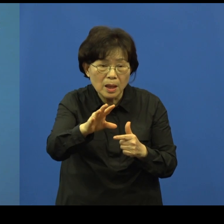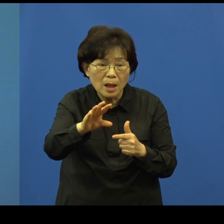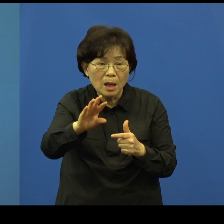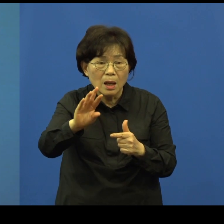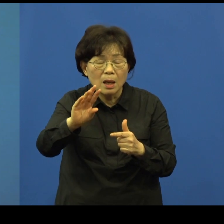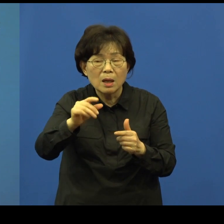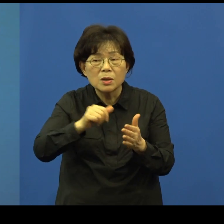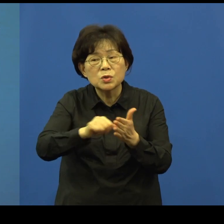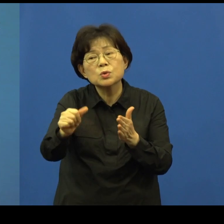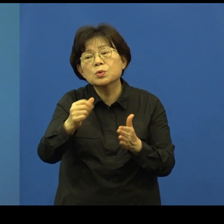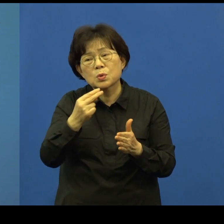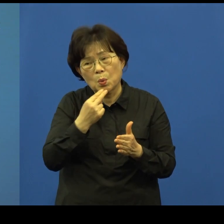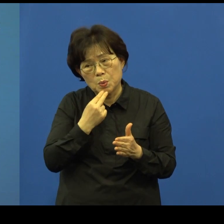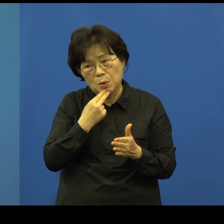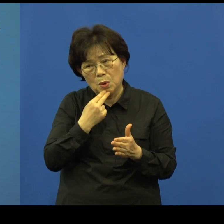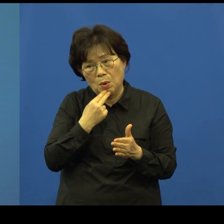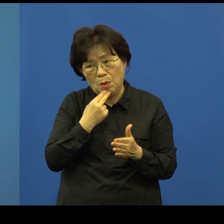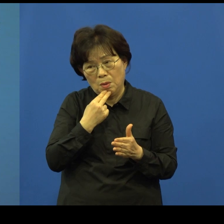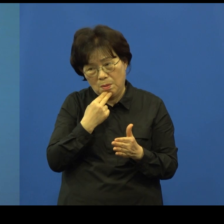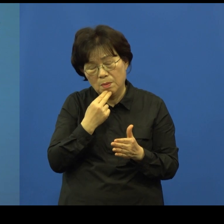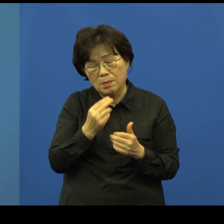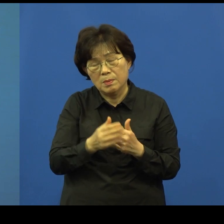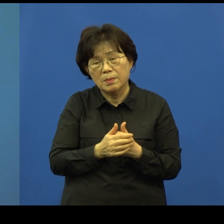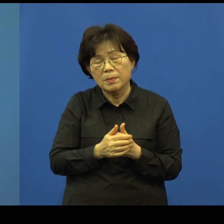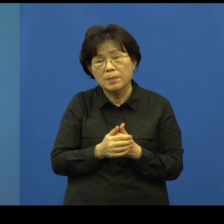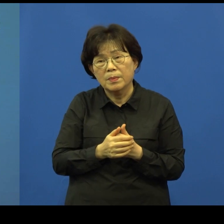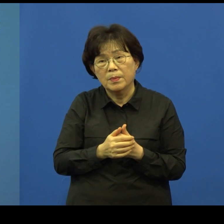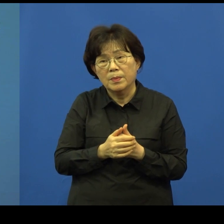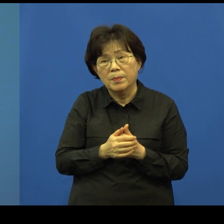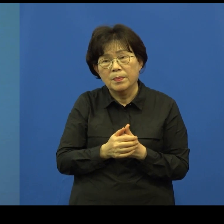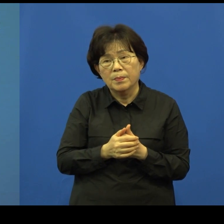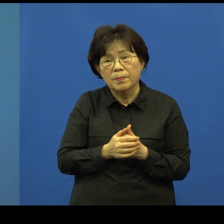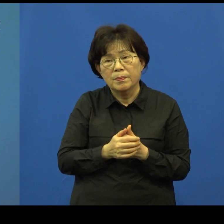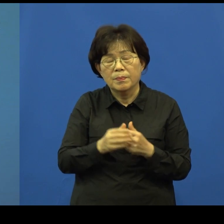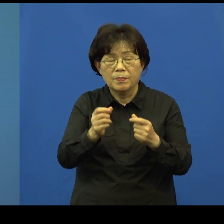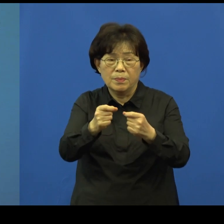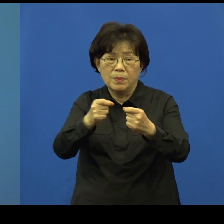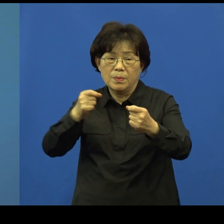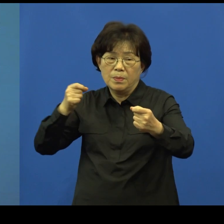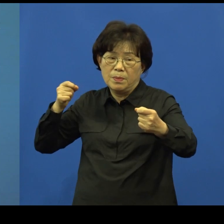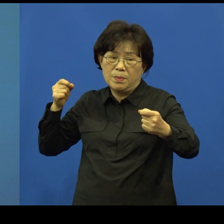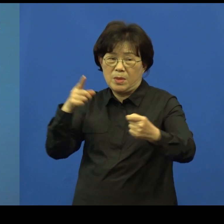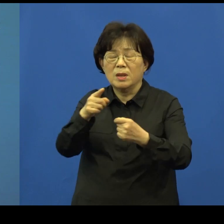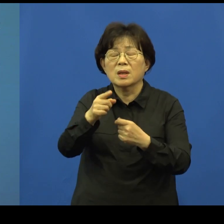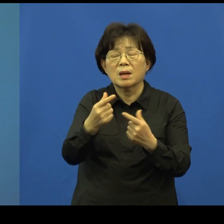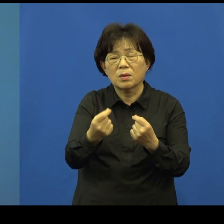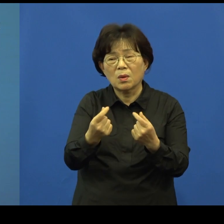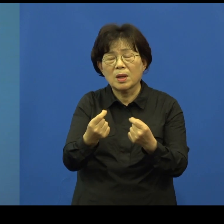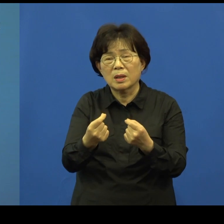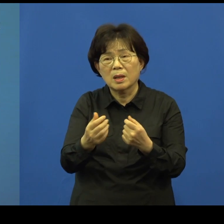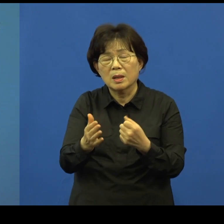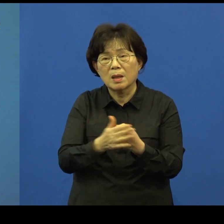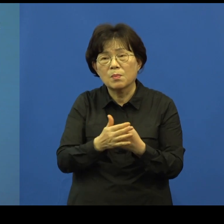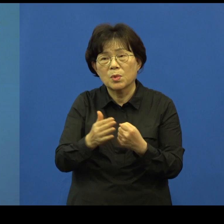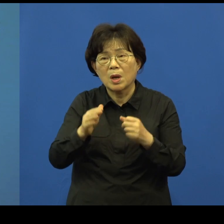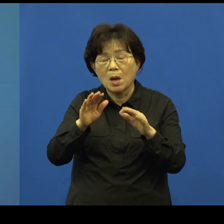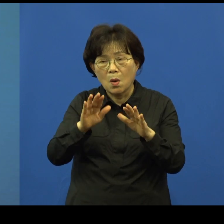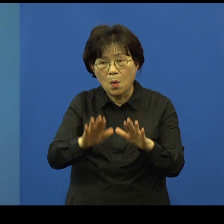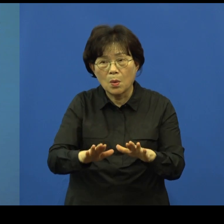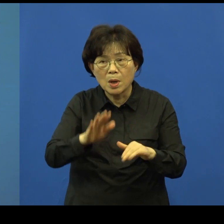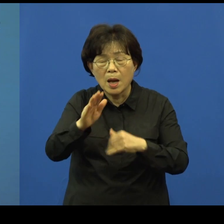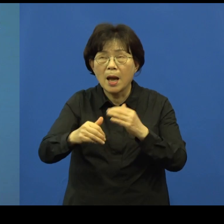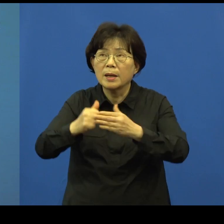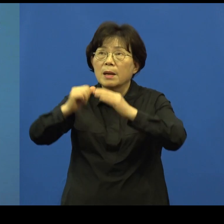그러니까 한번 한 말, 이거는 엎질러진 물과 같아요. 시위를 떠난 화살과 같아요. 자, 오늘 우리가